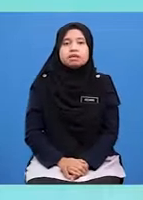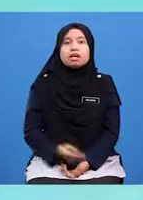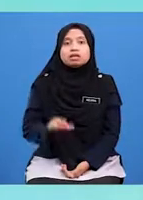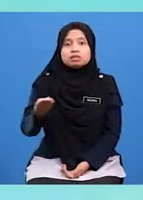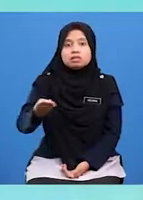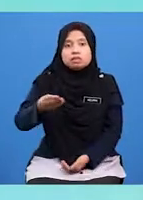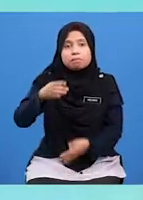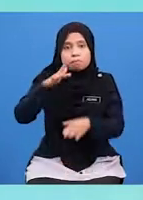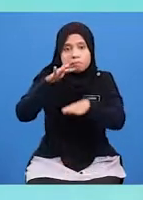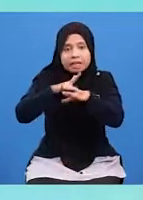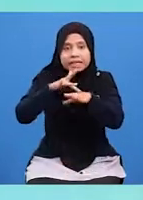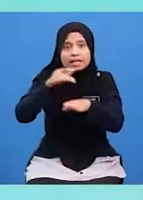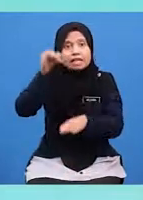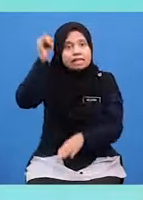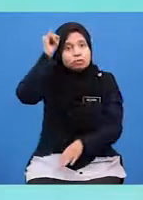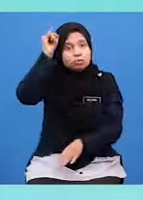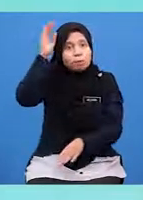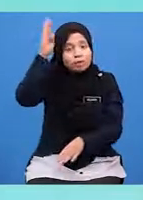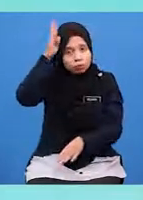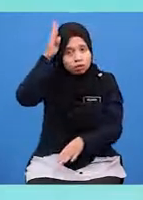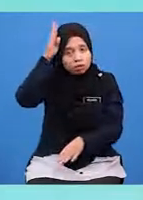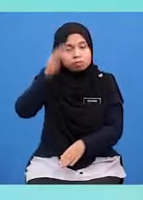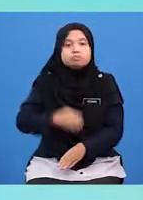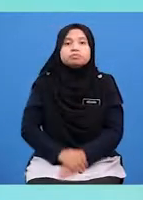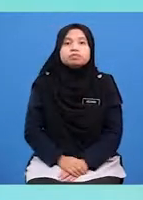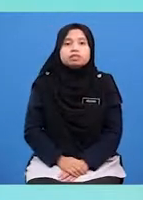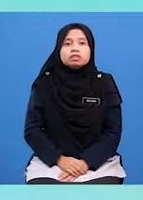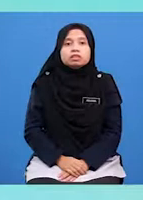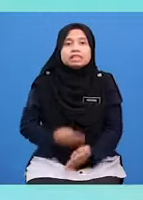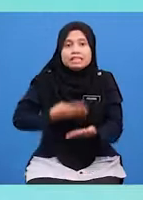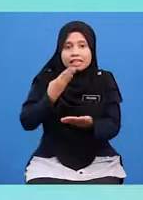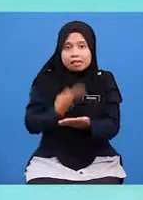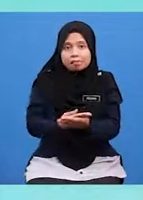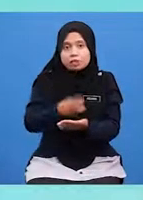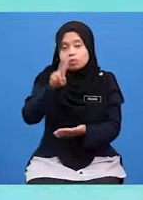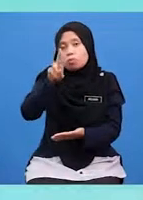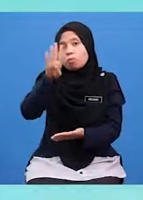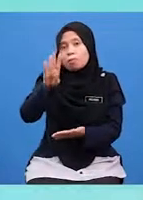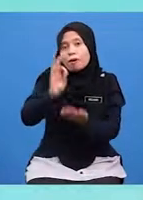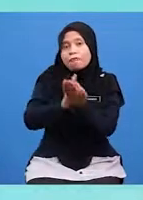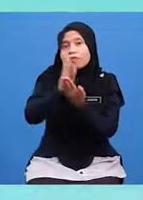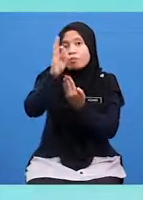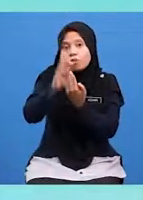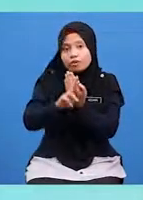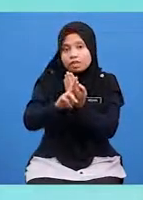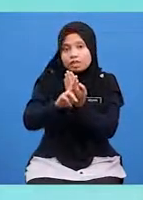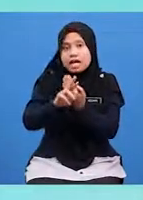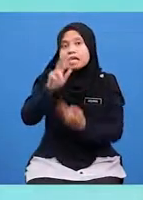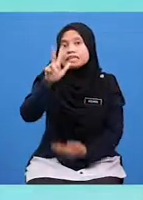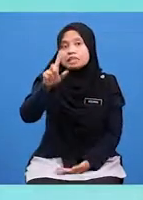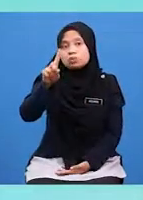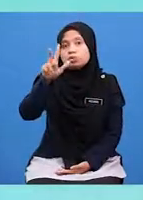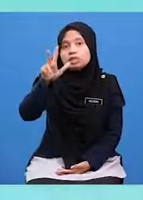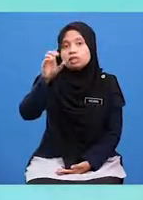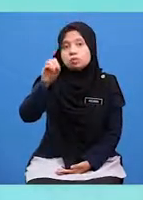Beliau digelar Ibnu Battuta atau As-Sam al-Din, dilahirkan pada 24 Februari 1304